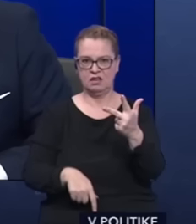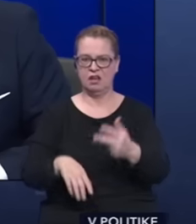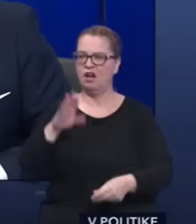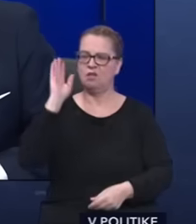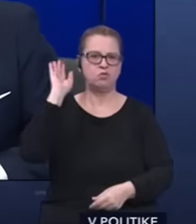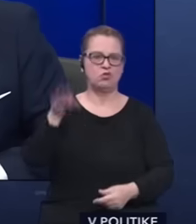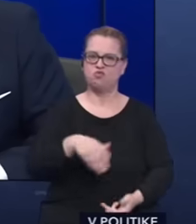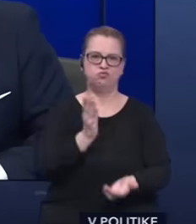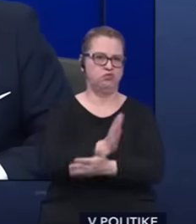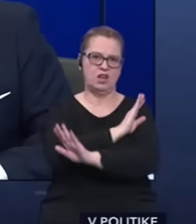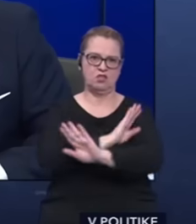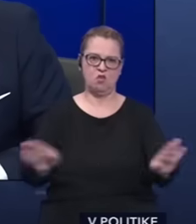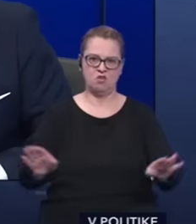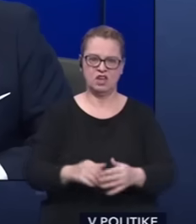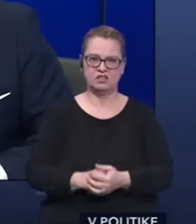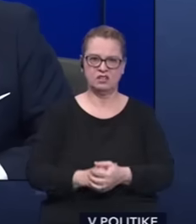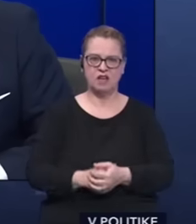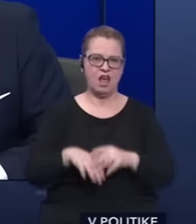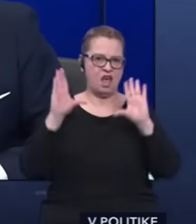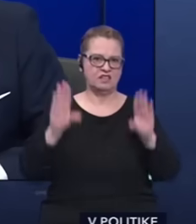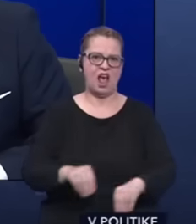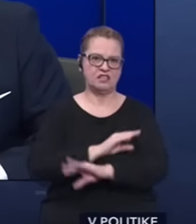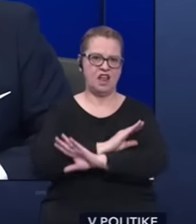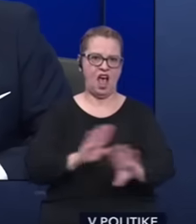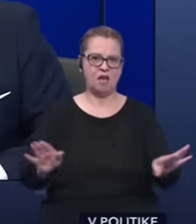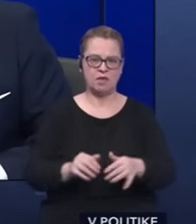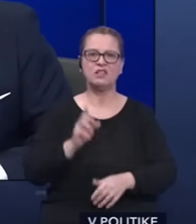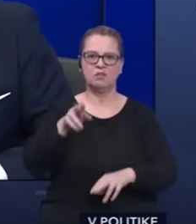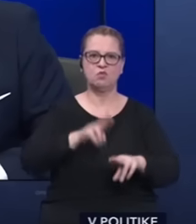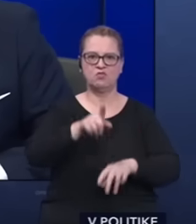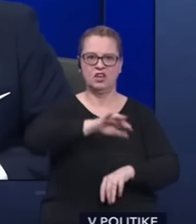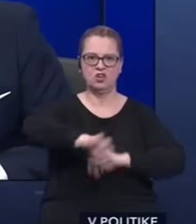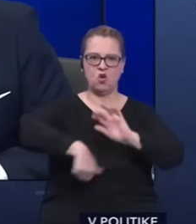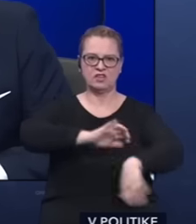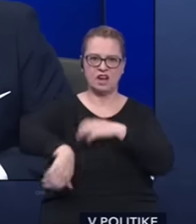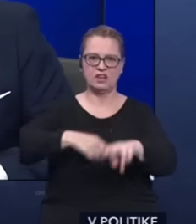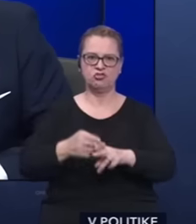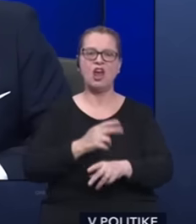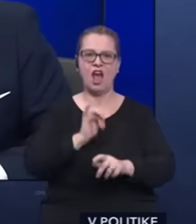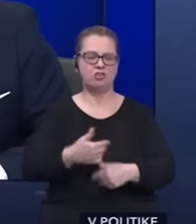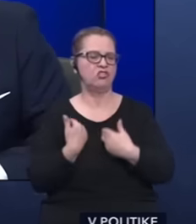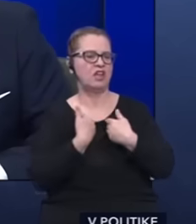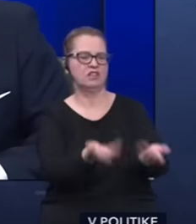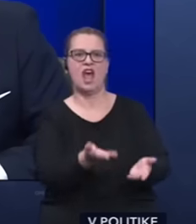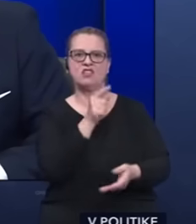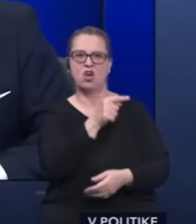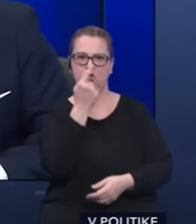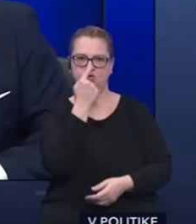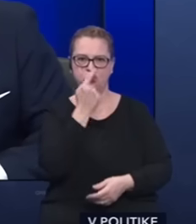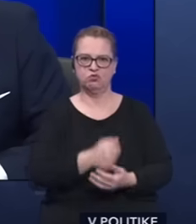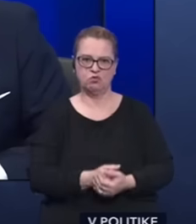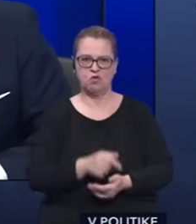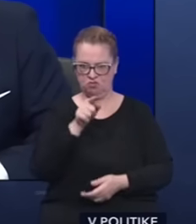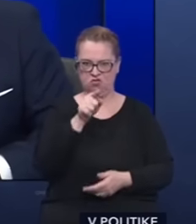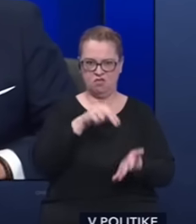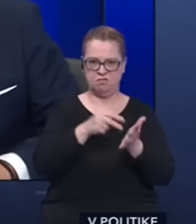zhasne. Pretože jediné, o čo vám ide, je, aby ste nejakým spôsobom rozkradli túto krajinu a potom ju ešte aj predali do Ruska, že to je taká tá vaša